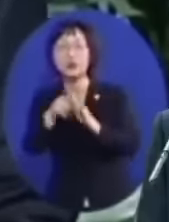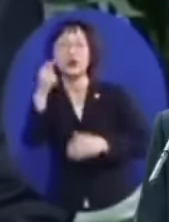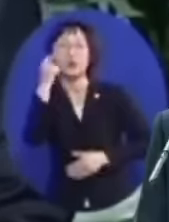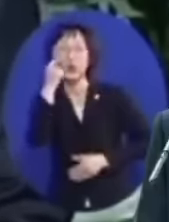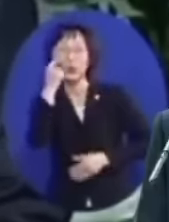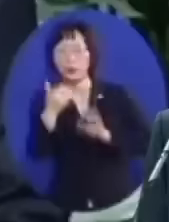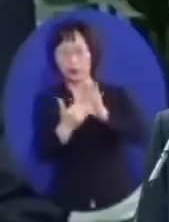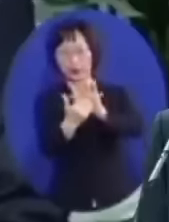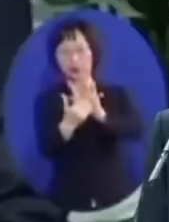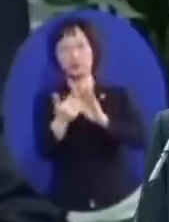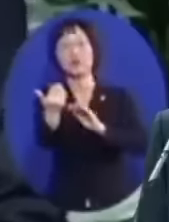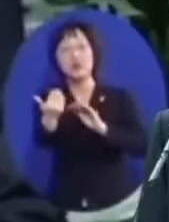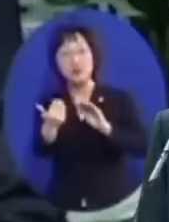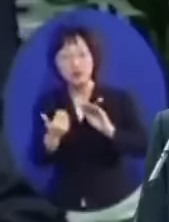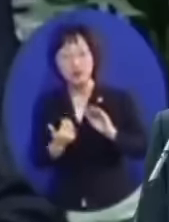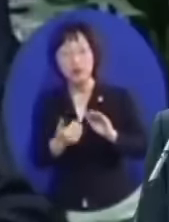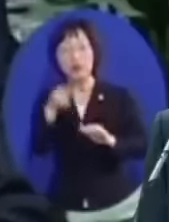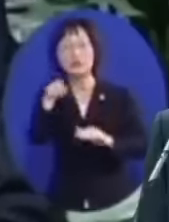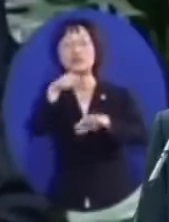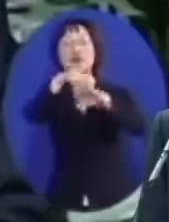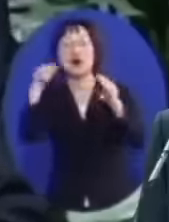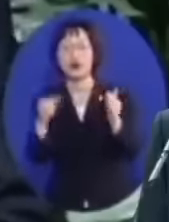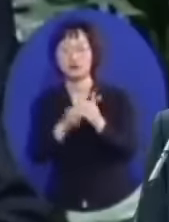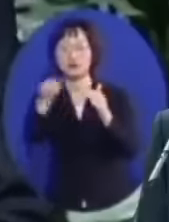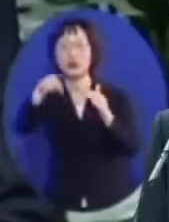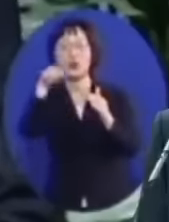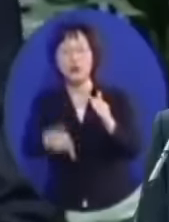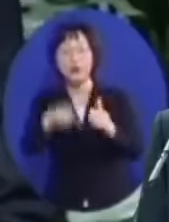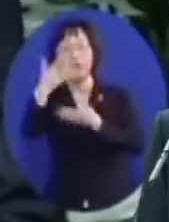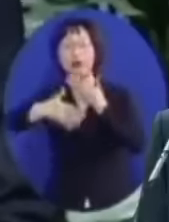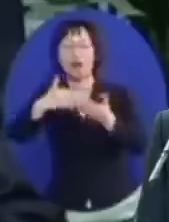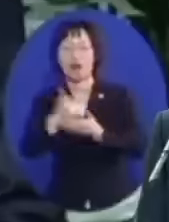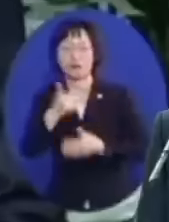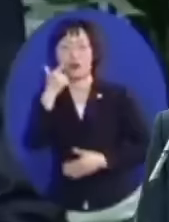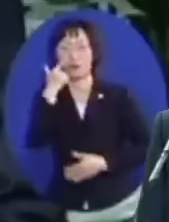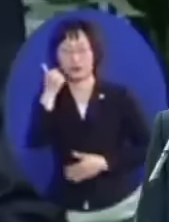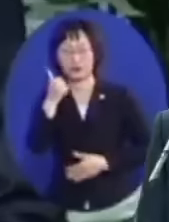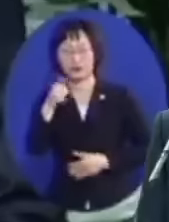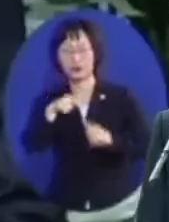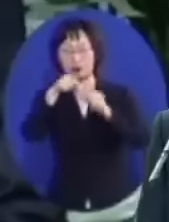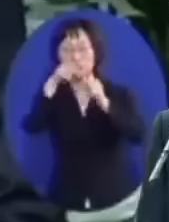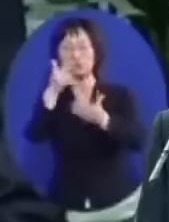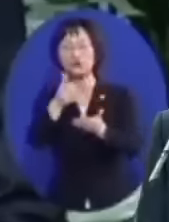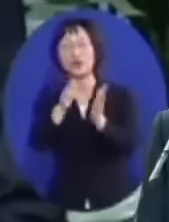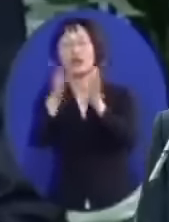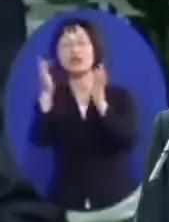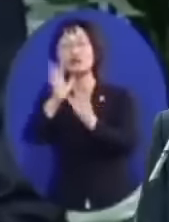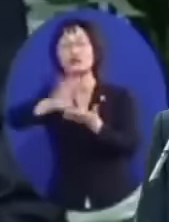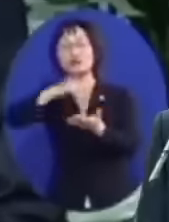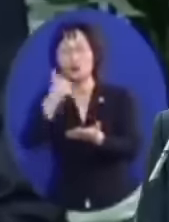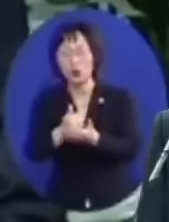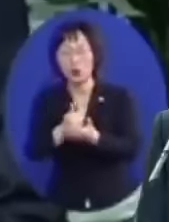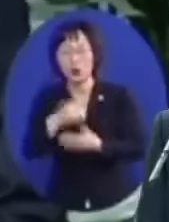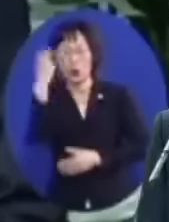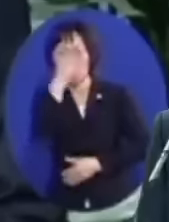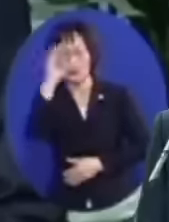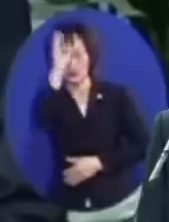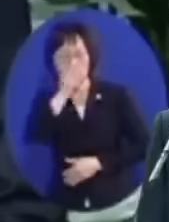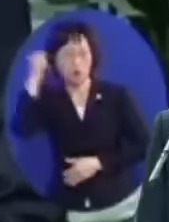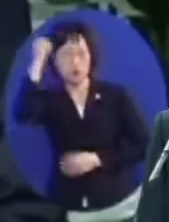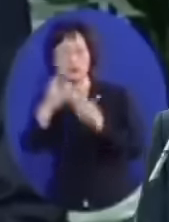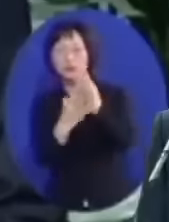하기 전에 그 마음속에 하나님 아버지와 구주 예수 그리스도와 보혜사 성령 삼위일체